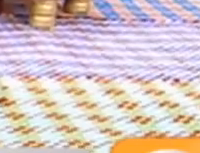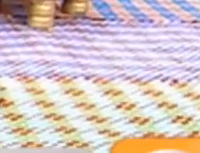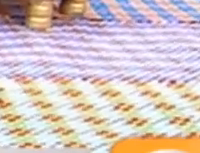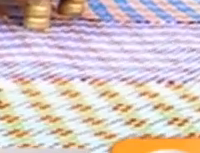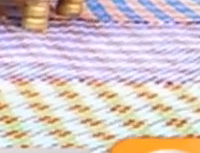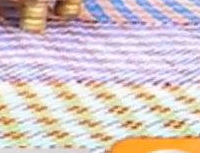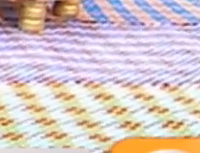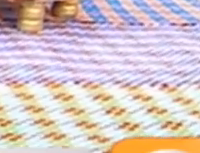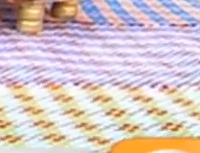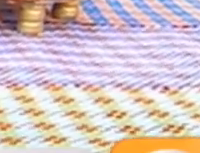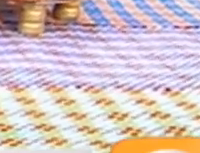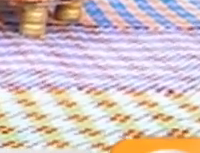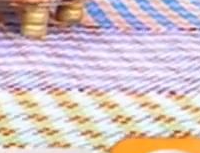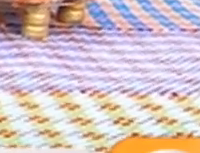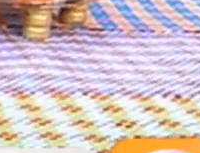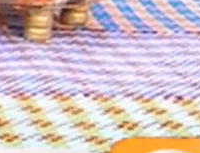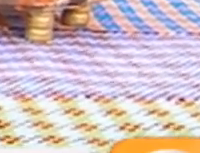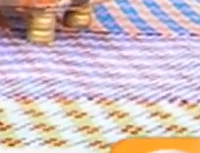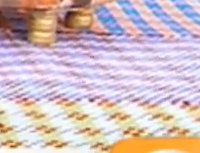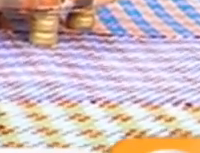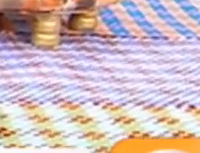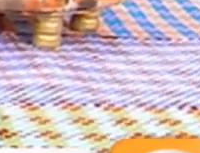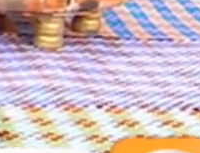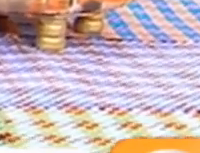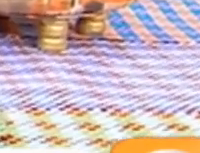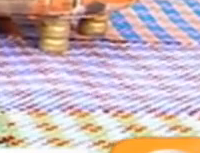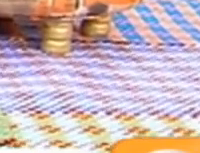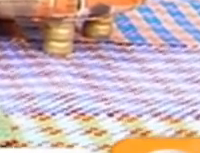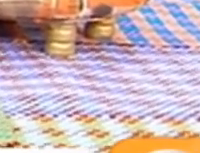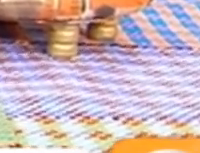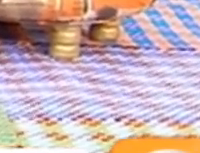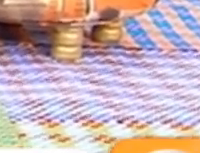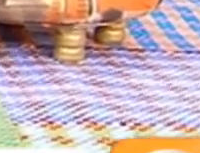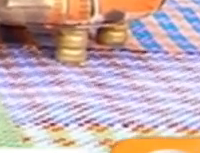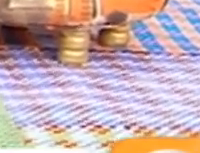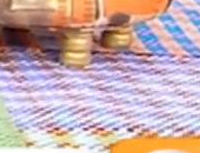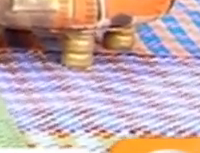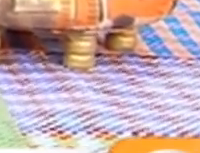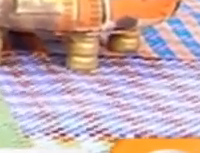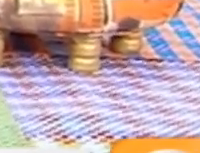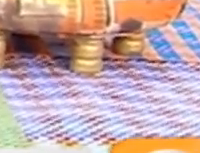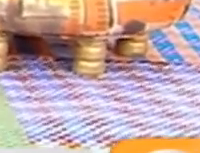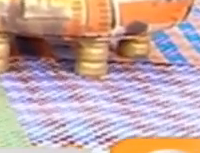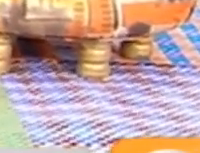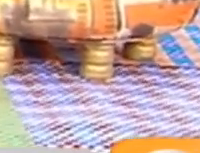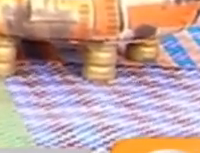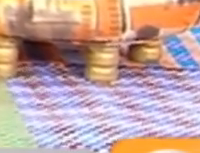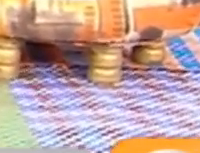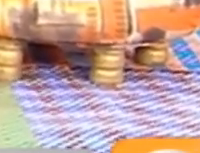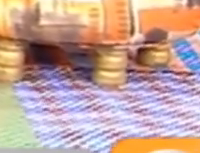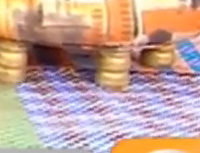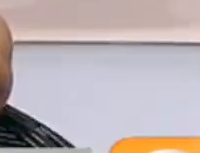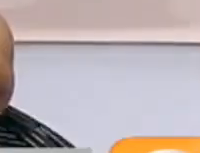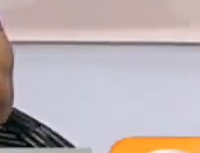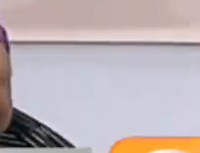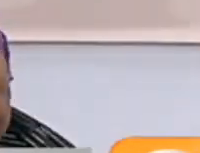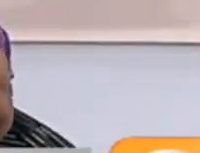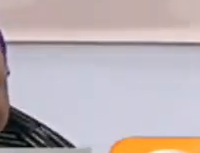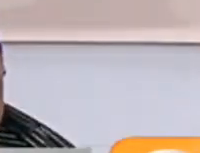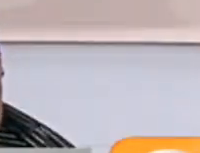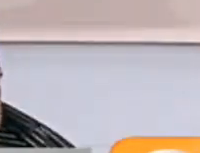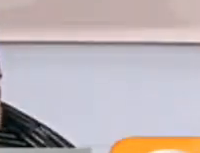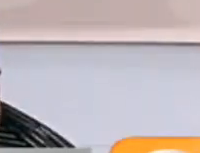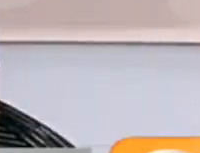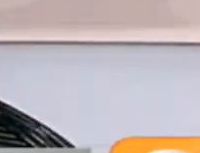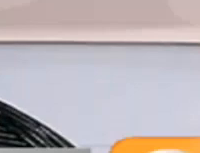Wajua mimi ukiangalia haya mambo kwa mtizamo wangu ni kama ambaye sasa hii dini ni kama tunaichezea. Lakini kama tungekuwa tunafuata dini